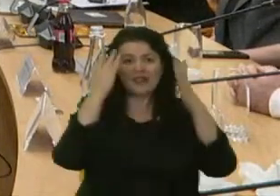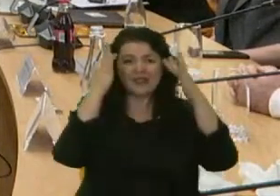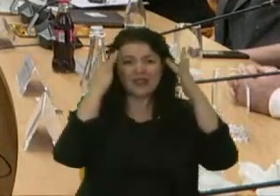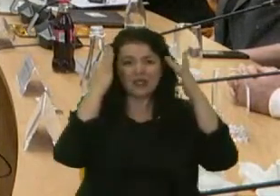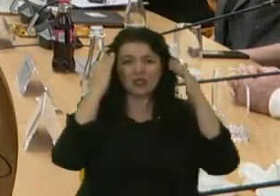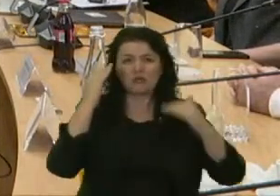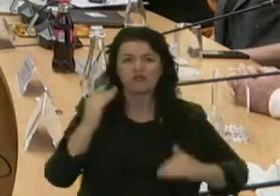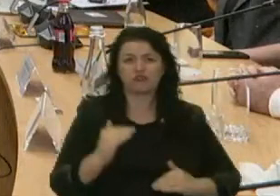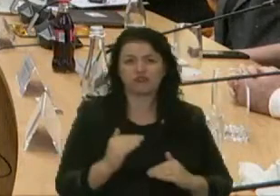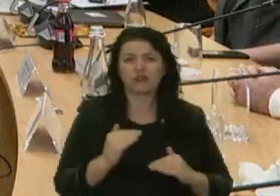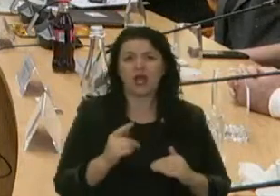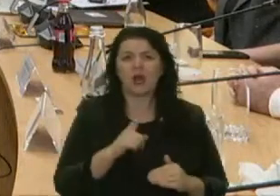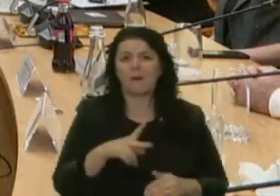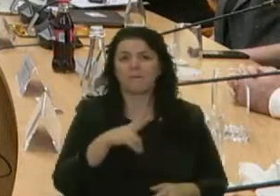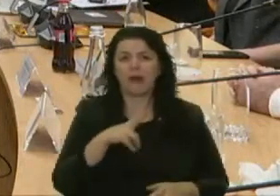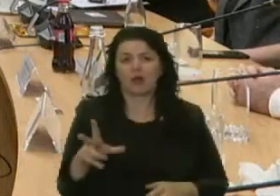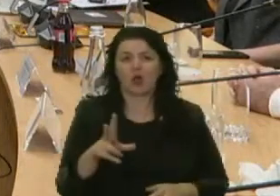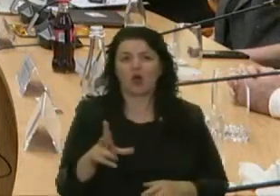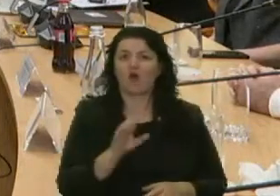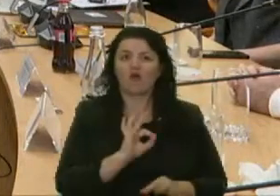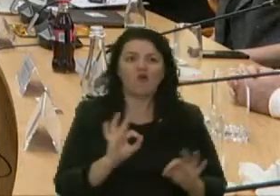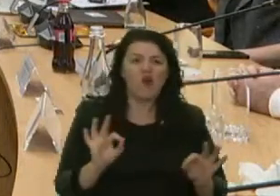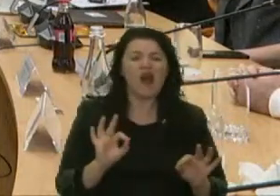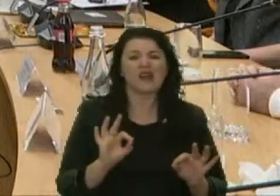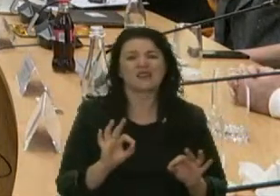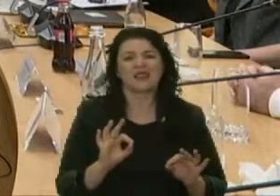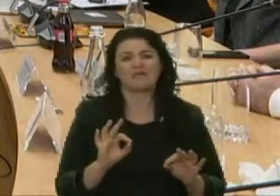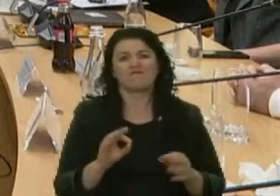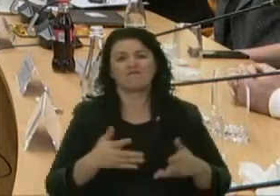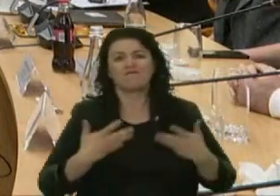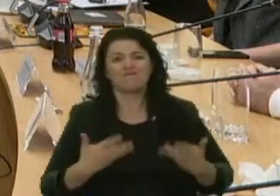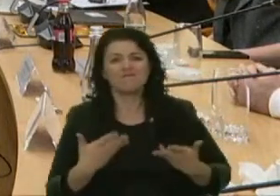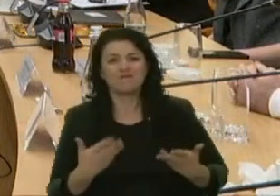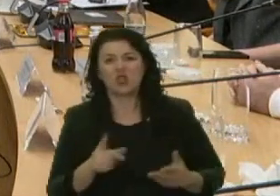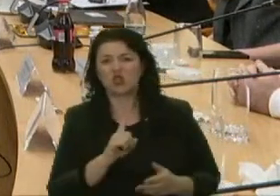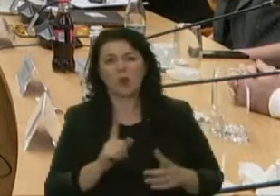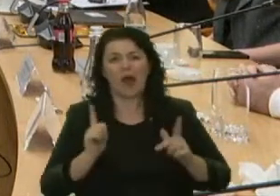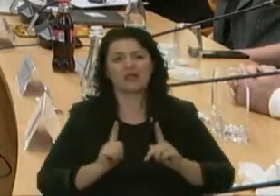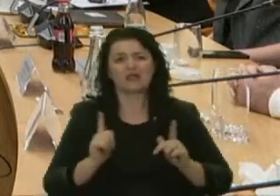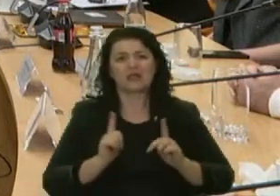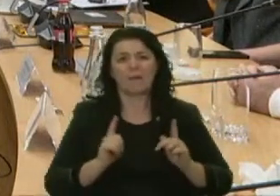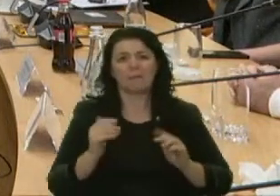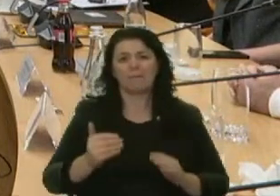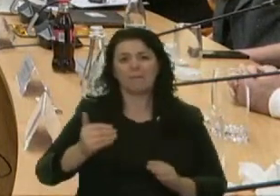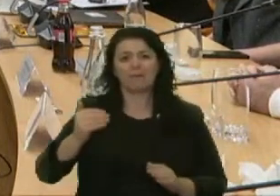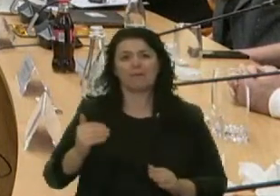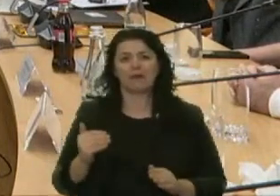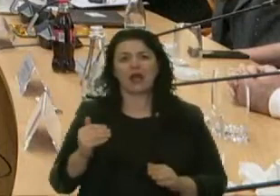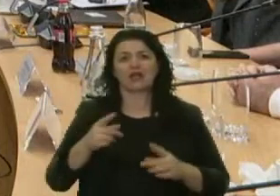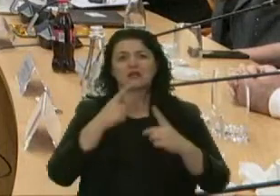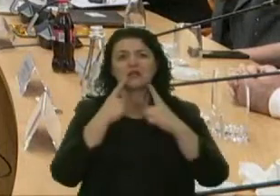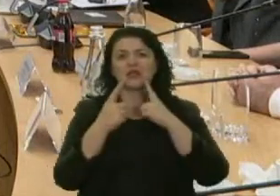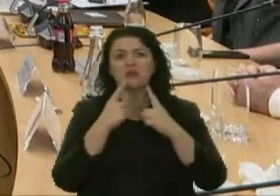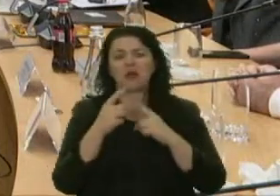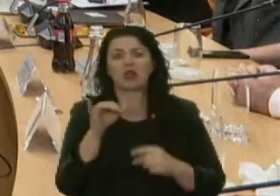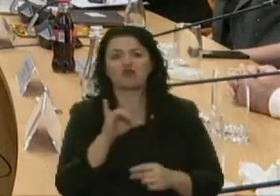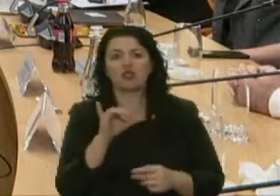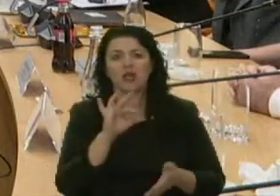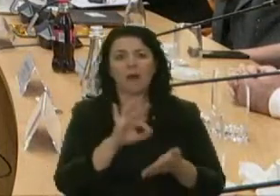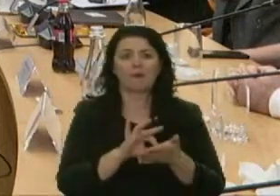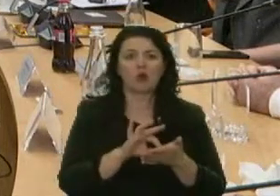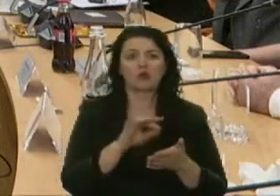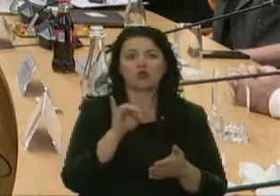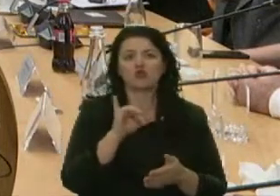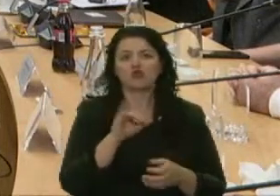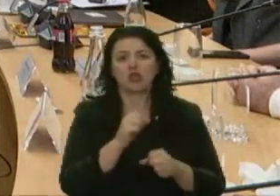sunt chiar într un pericol foarte mare sunt foarte vulnerabil Haideți să nu mai stăm pe discuții Cine a propus cine va